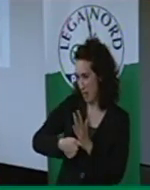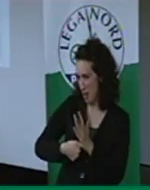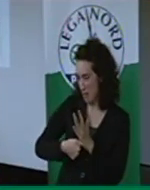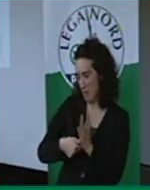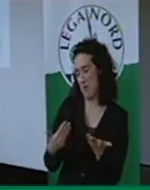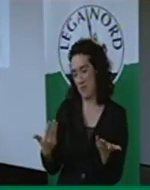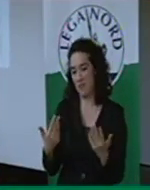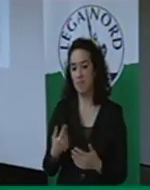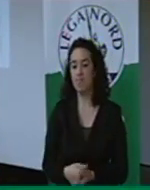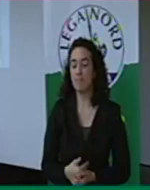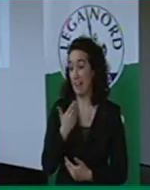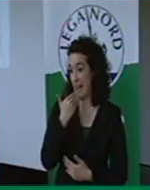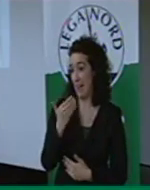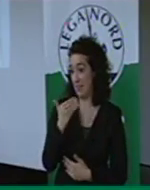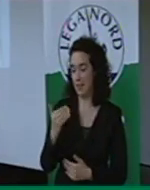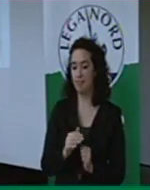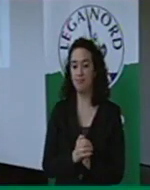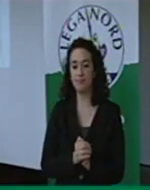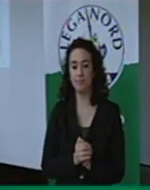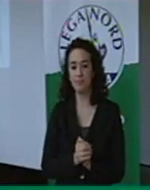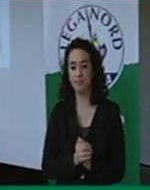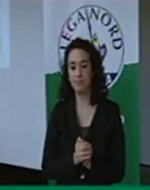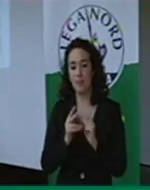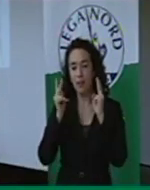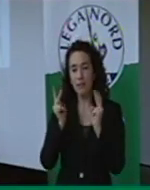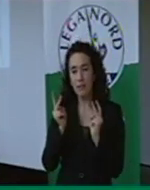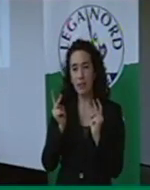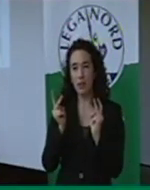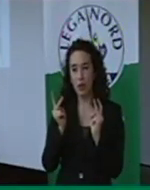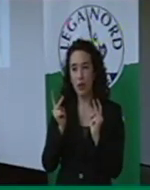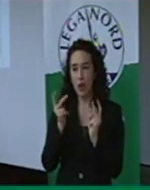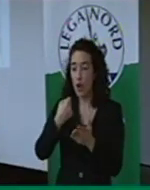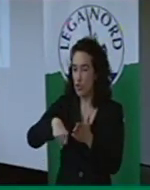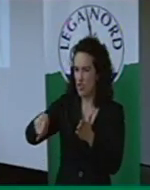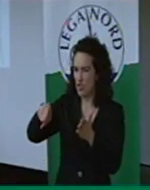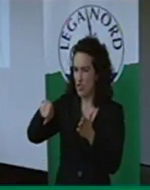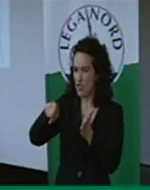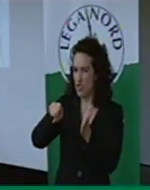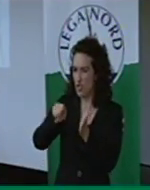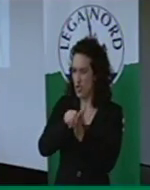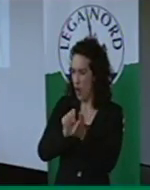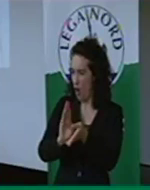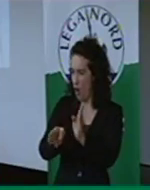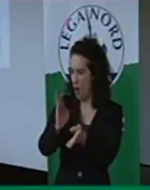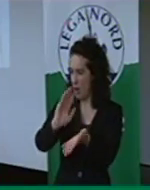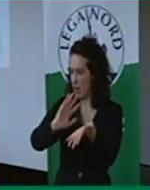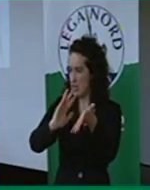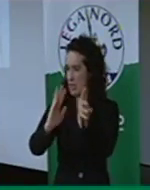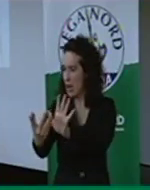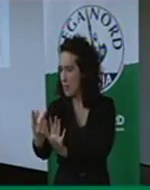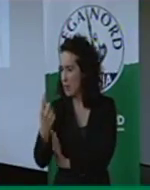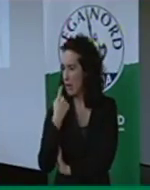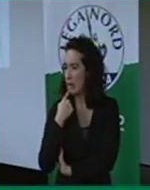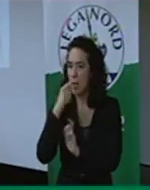già del folle però la storia la fanno a cambiano i folli non la cambiano quelli che ragionano in maniera lineare